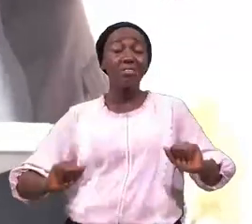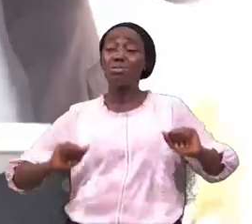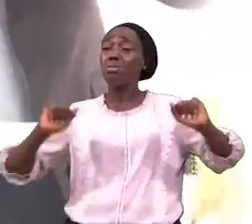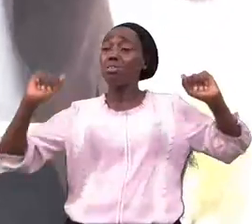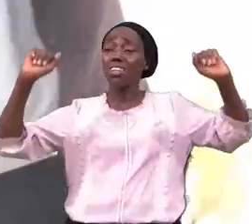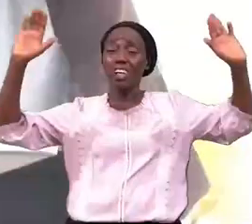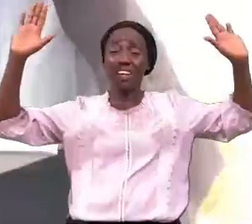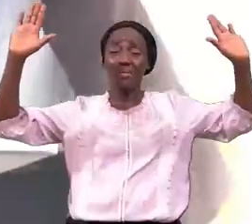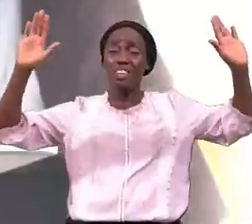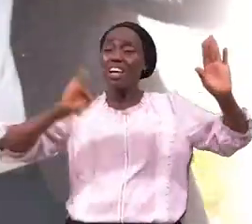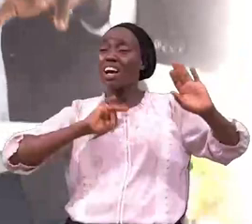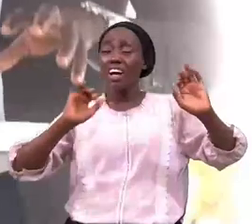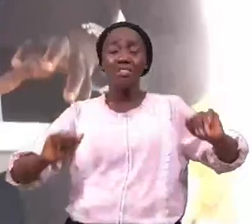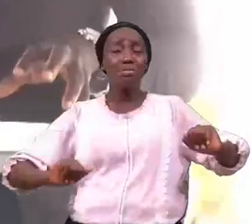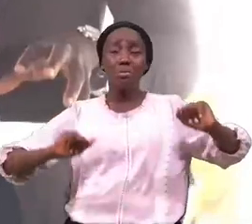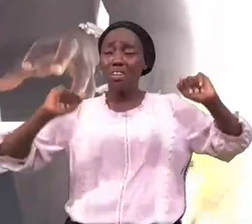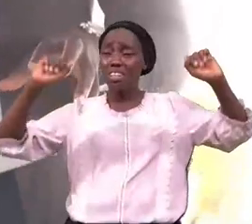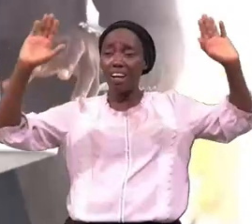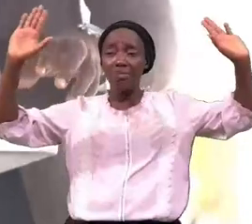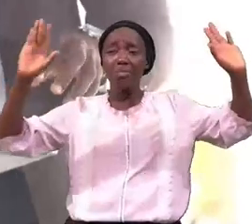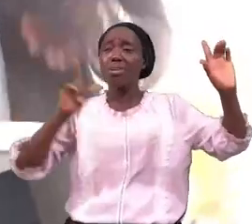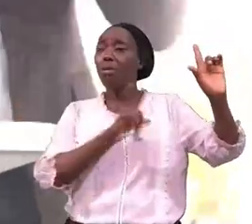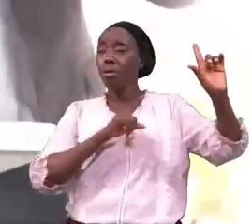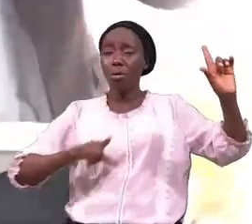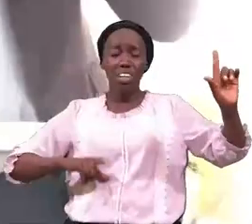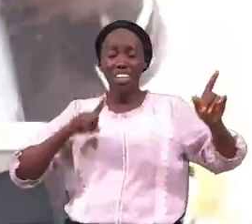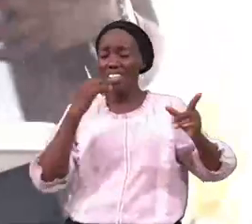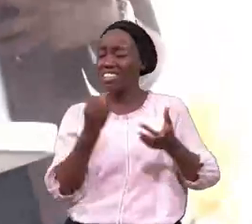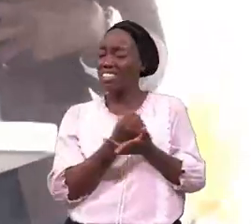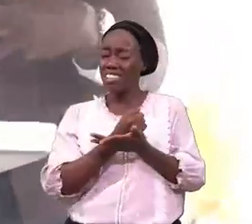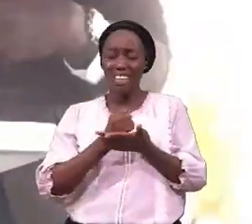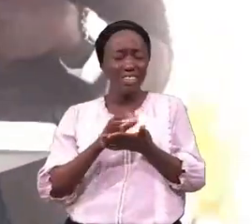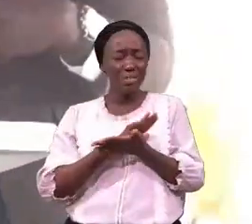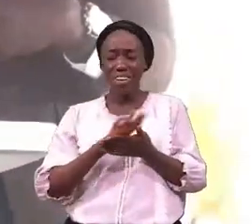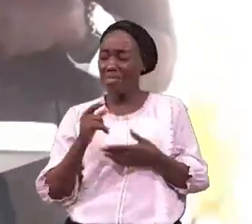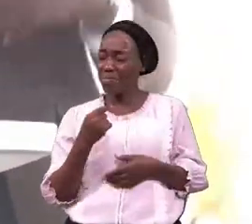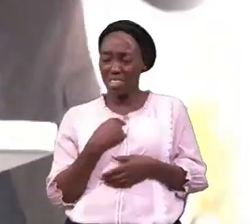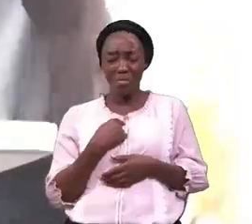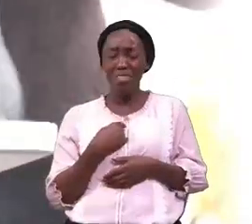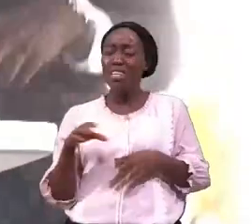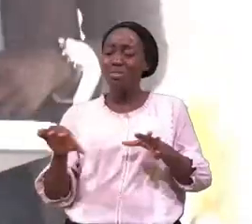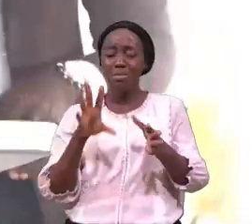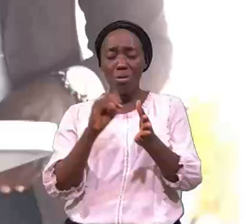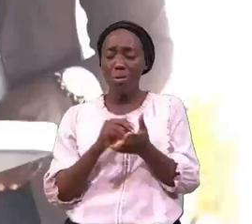Comme vase d'honneur, dis Seigneur, sanctifie-moi. Joue ton rôle.